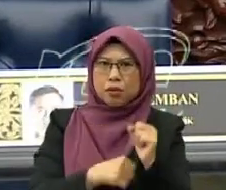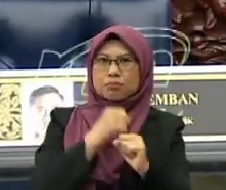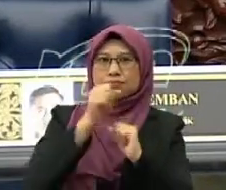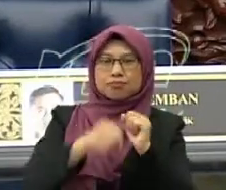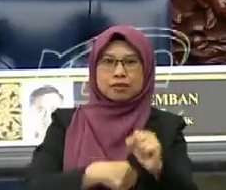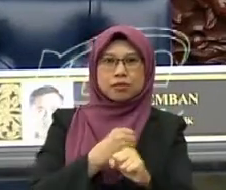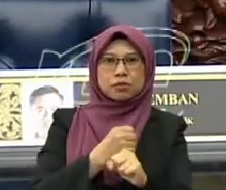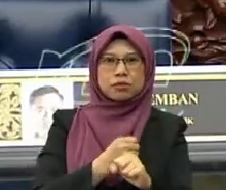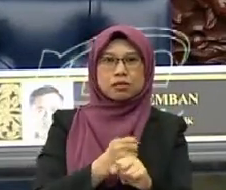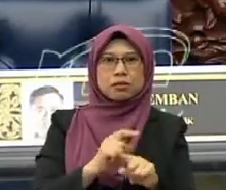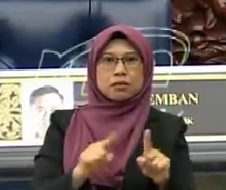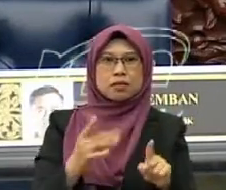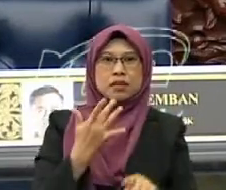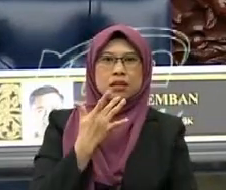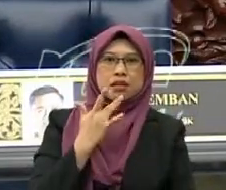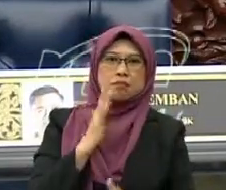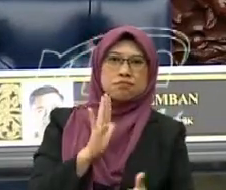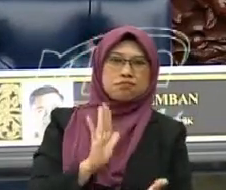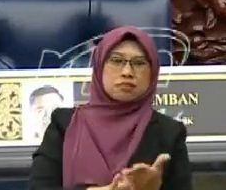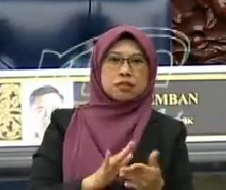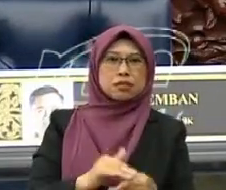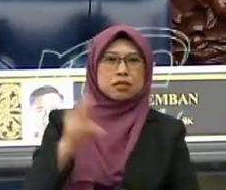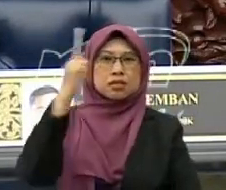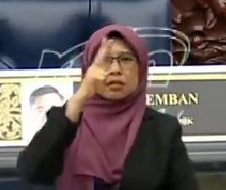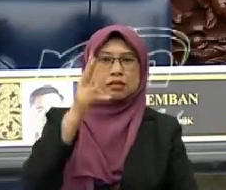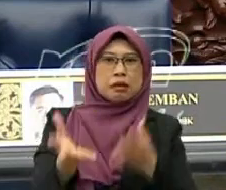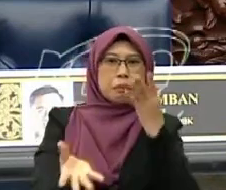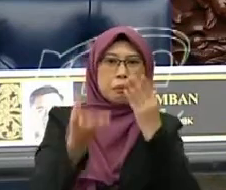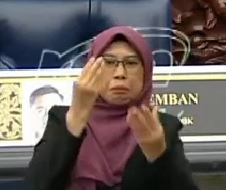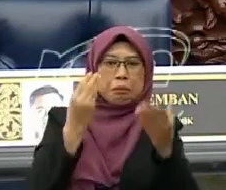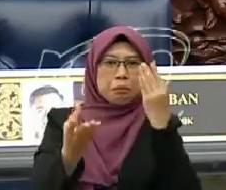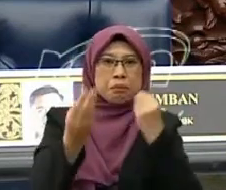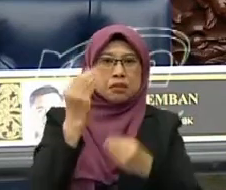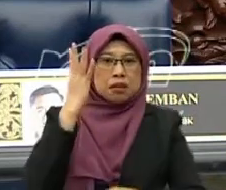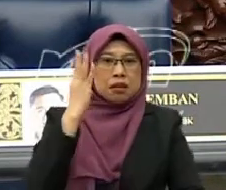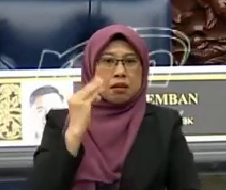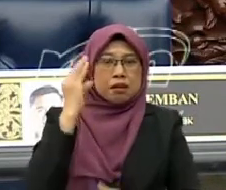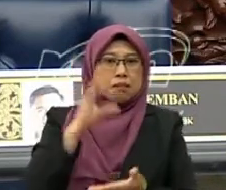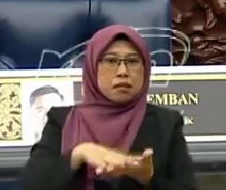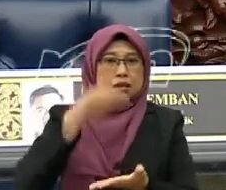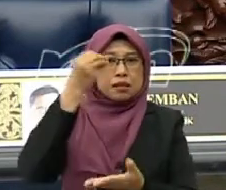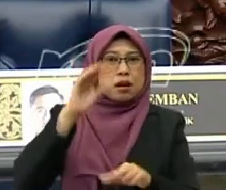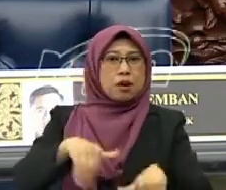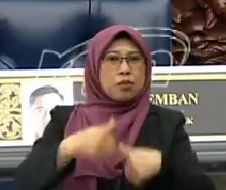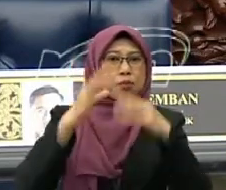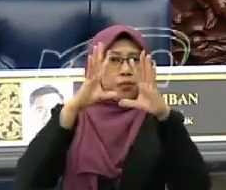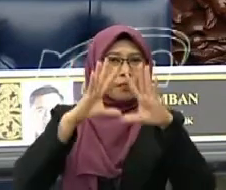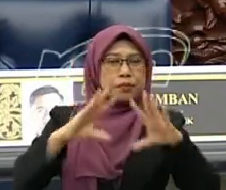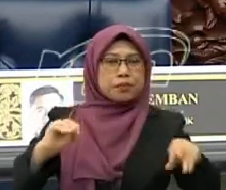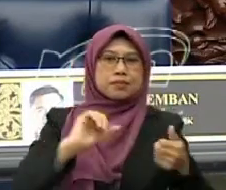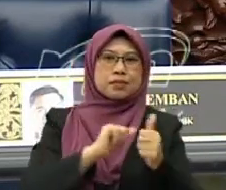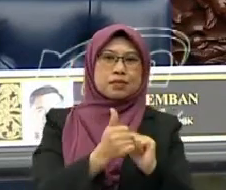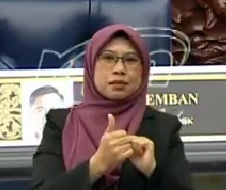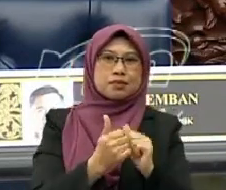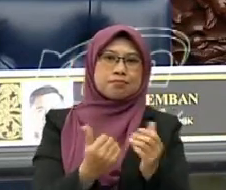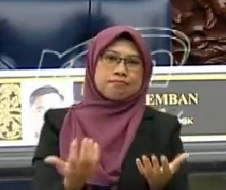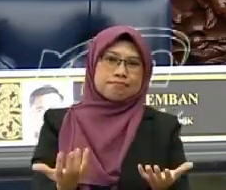kerajaan demi kerajaan tak belajar daripada kejadian-kejadian bagaimana mengatasinya bagaimana